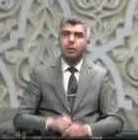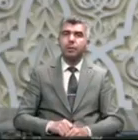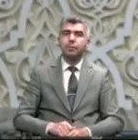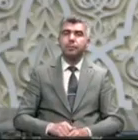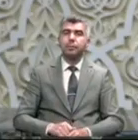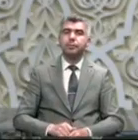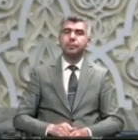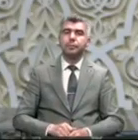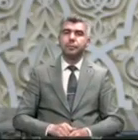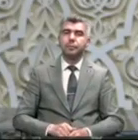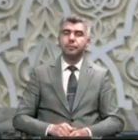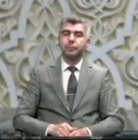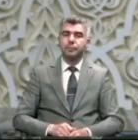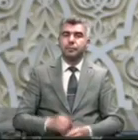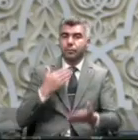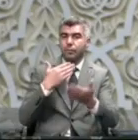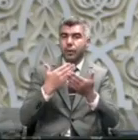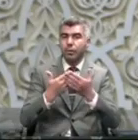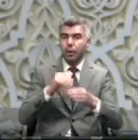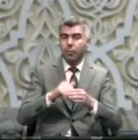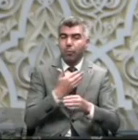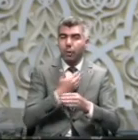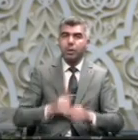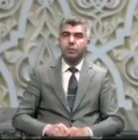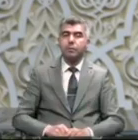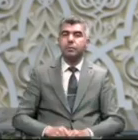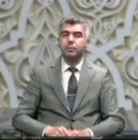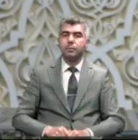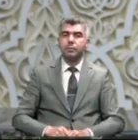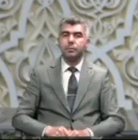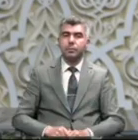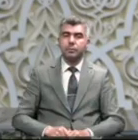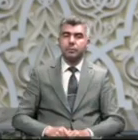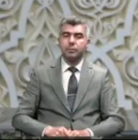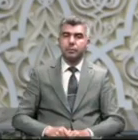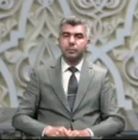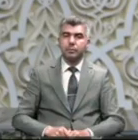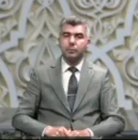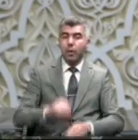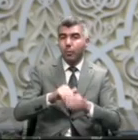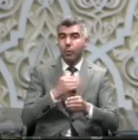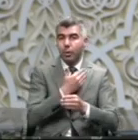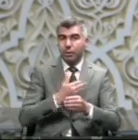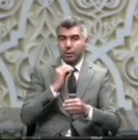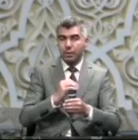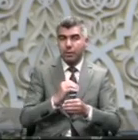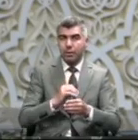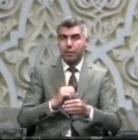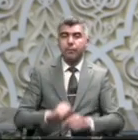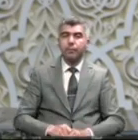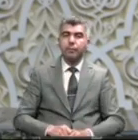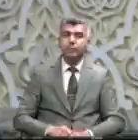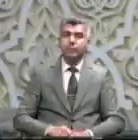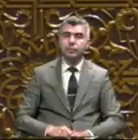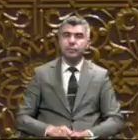شكرا السيد الوزير شكرا لكم السيد المستشار المحترم نعطي الكلمه للمستشاره المحترمه الاستاذه لبنى علوي